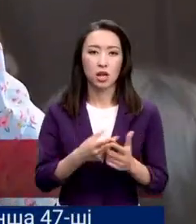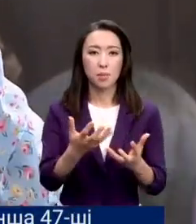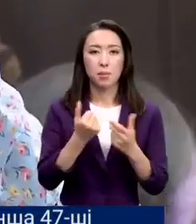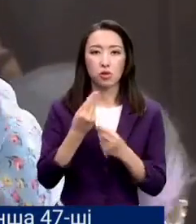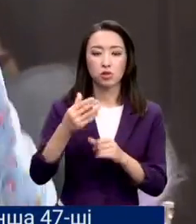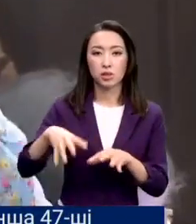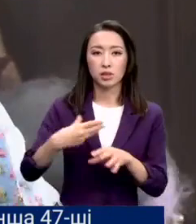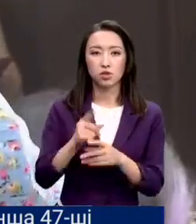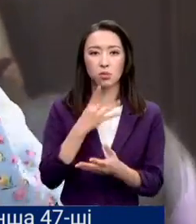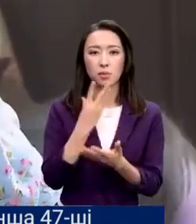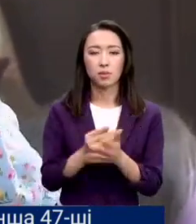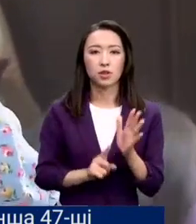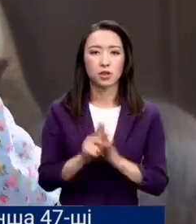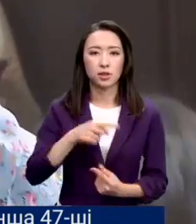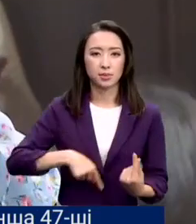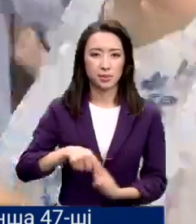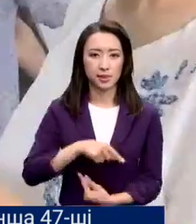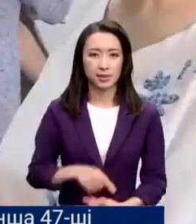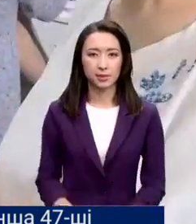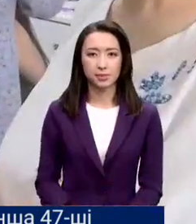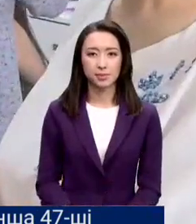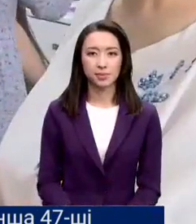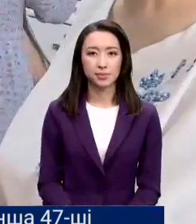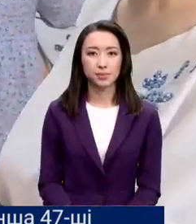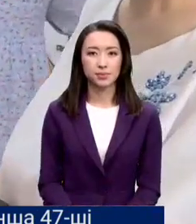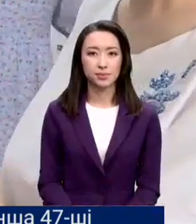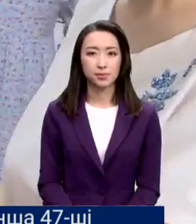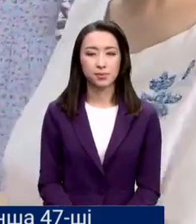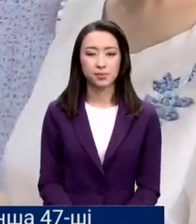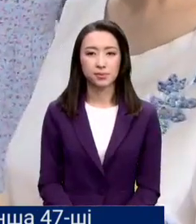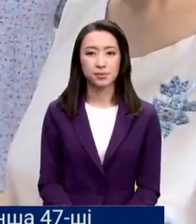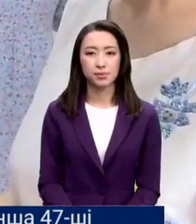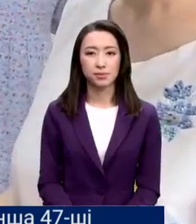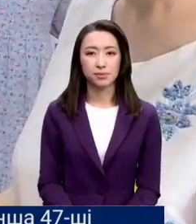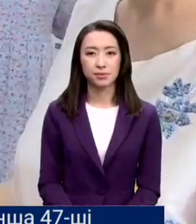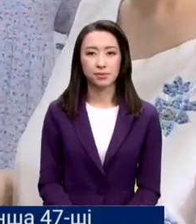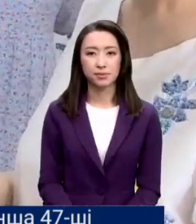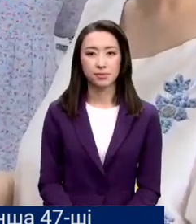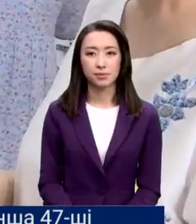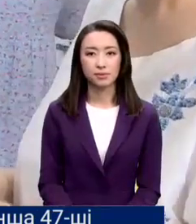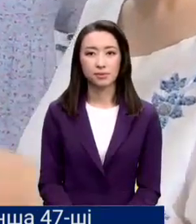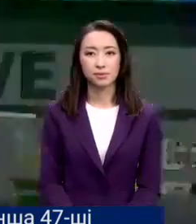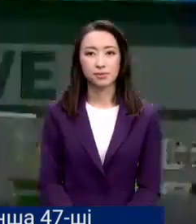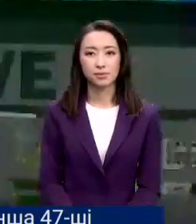чтобы начать собственное дело. Вера Шеллер, Дмитрий Оборок, телеканал «Атамикен Бизнес».